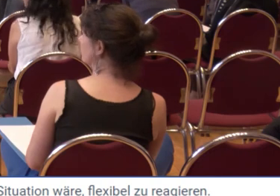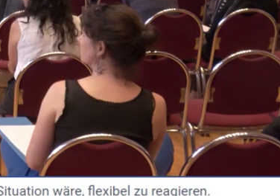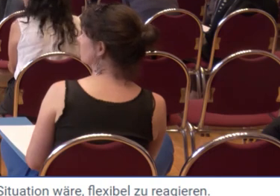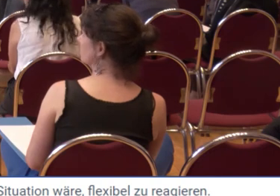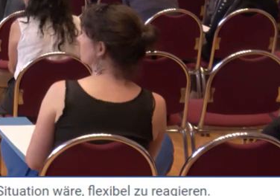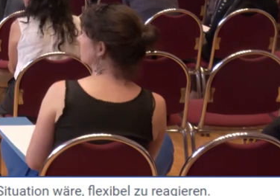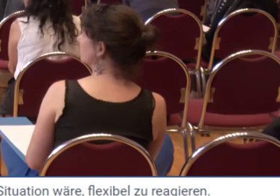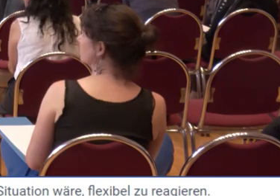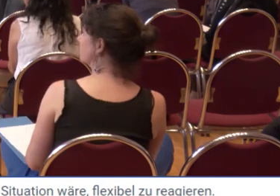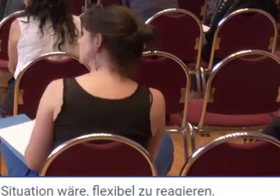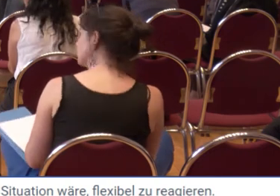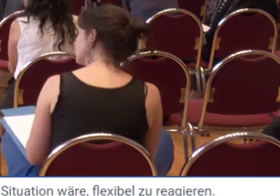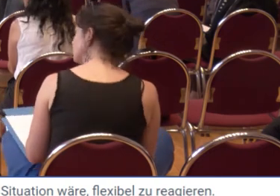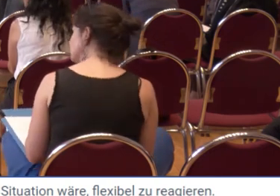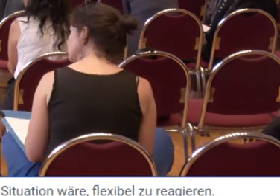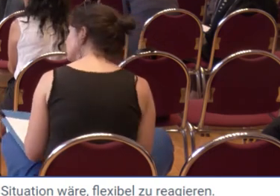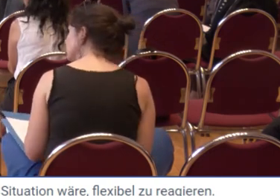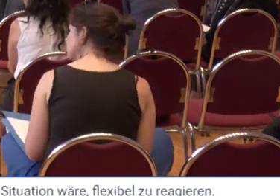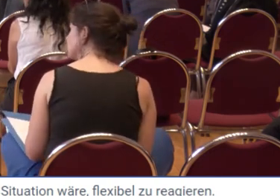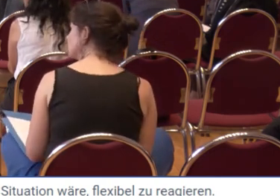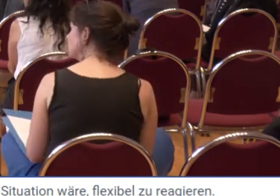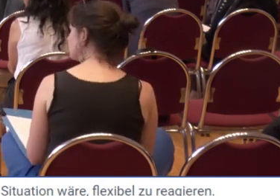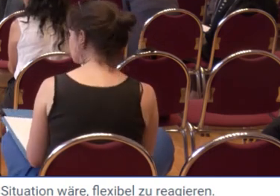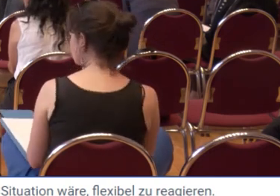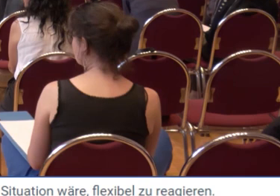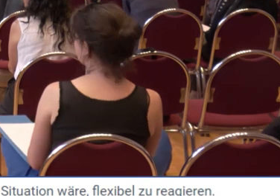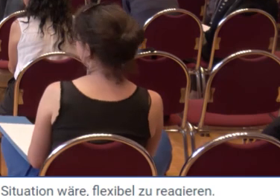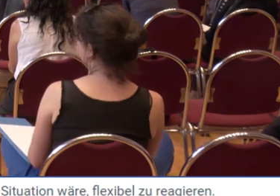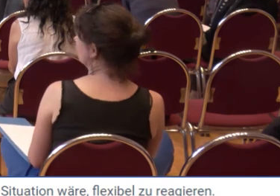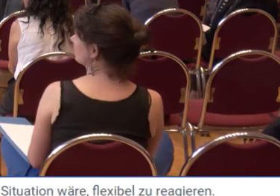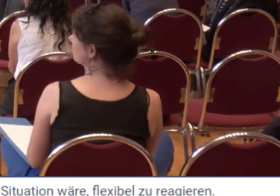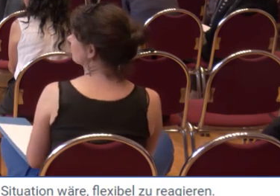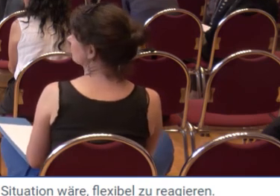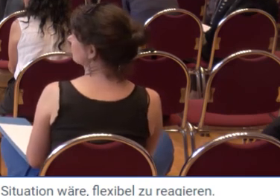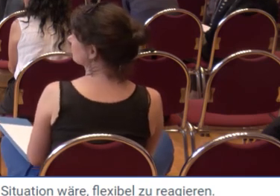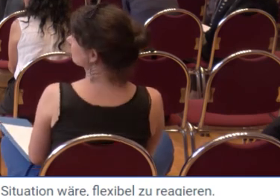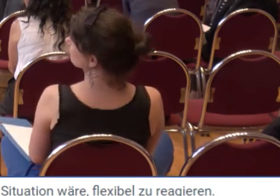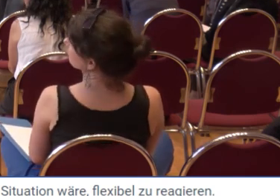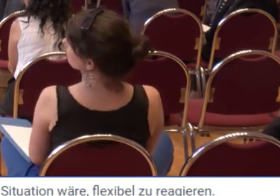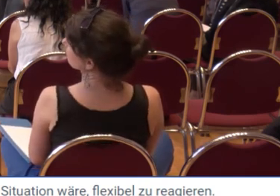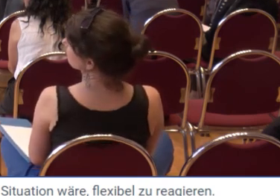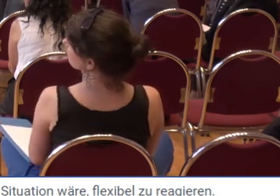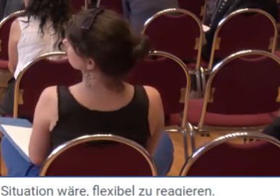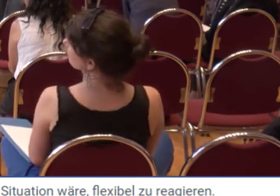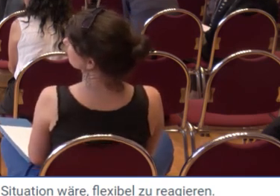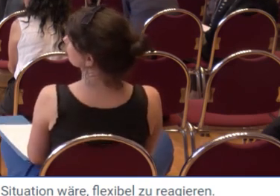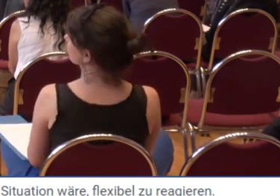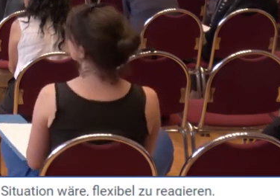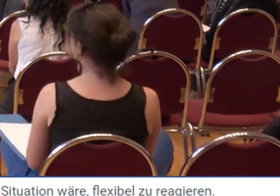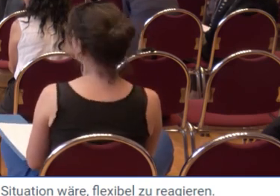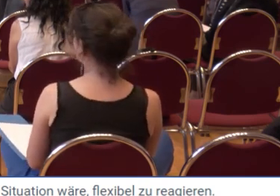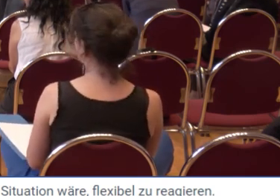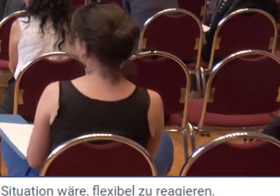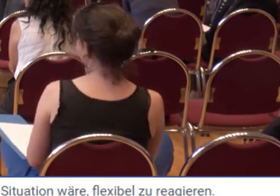geschildert wurde und ob ich das Angebot machen darf das möglichst kurz das Gesamtplan Verfahren einmal